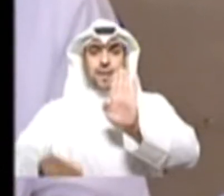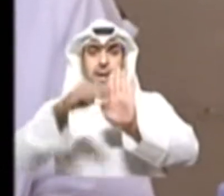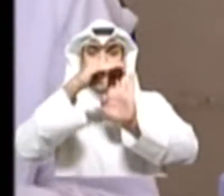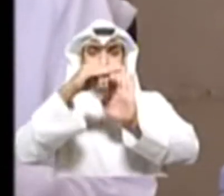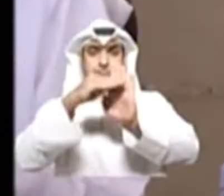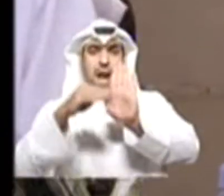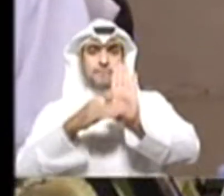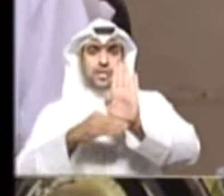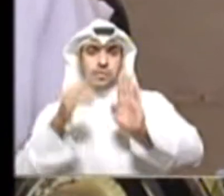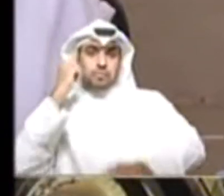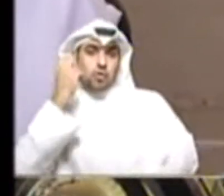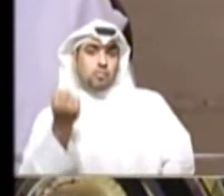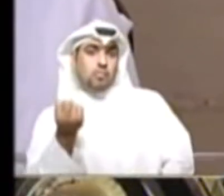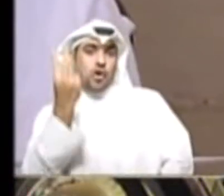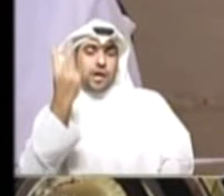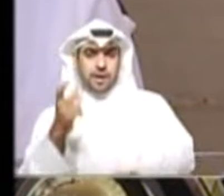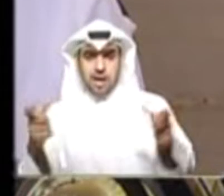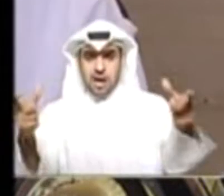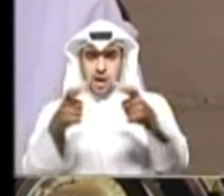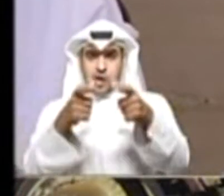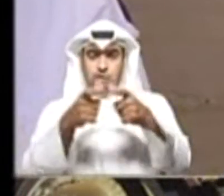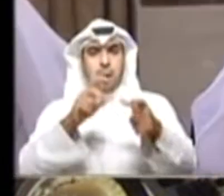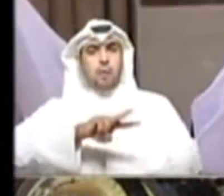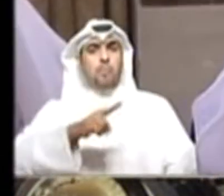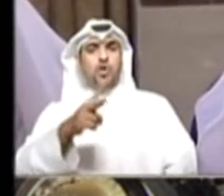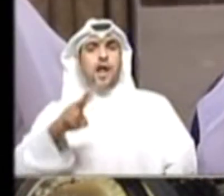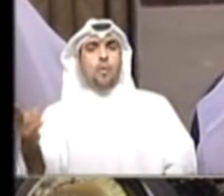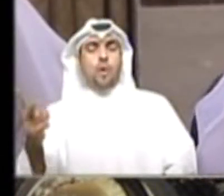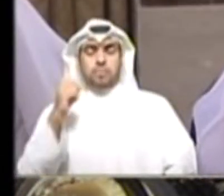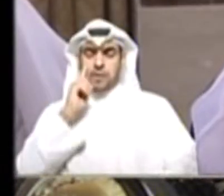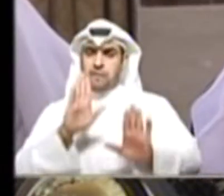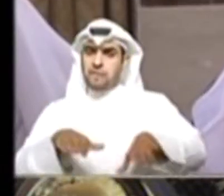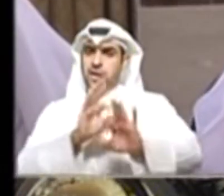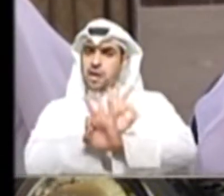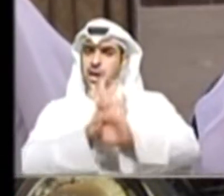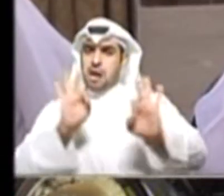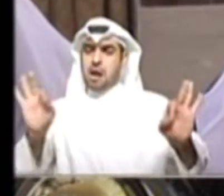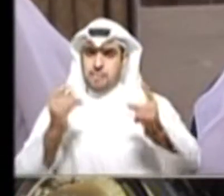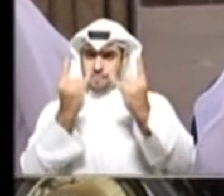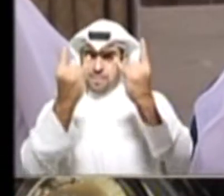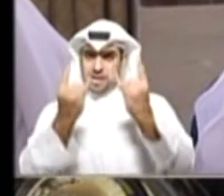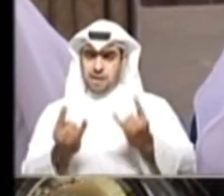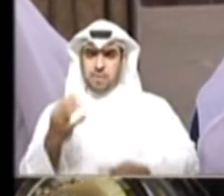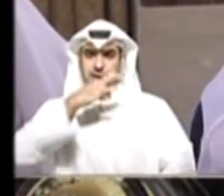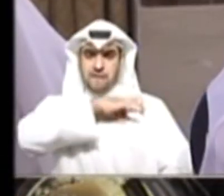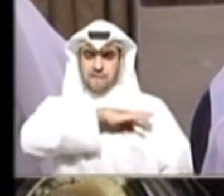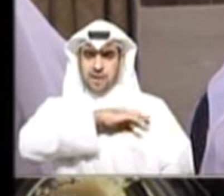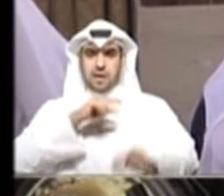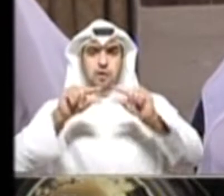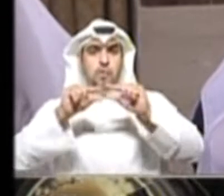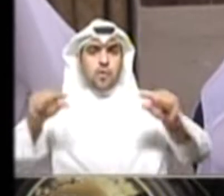المقترحة لفعاليات أيام دول مجلس التعاون متنوعة وشاملة وذات مضمون قيم وعلى عدة محاور،